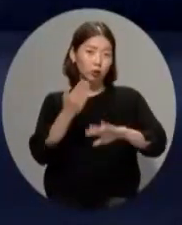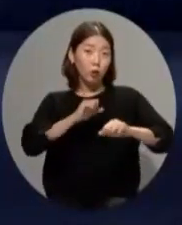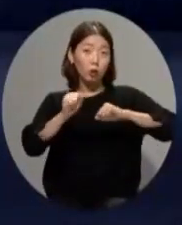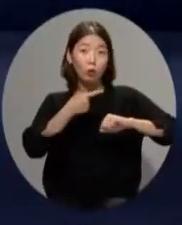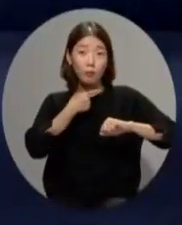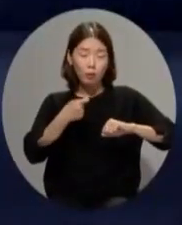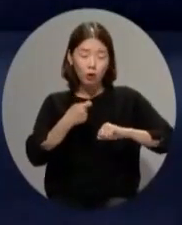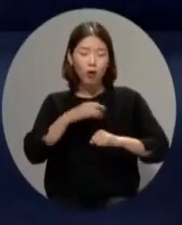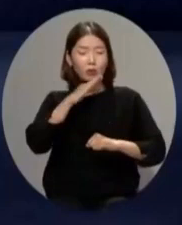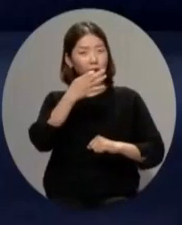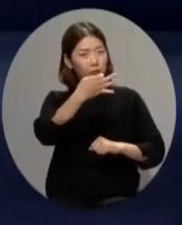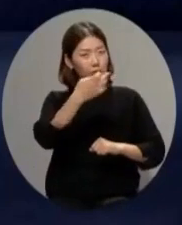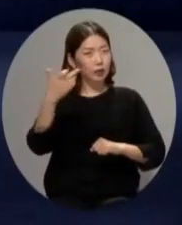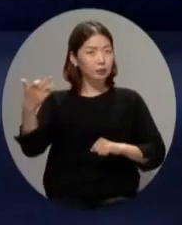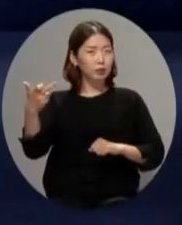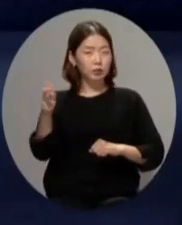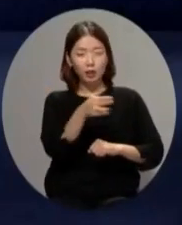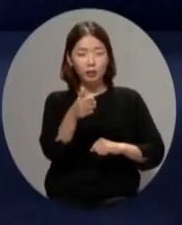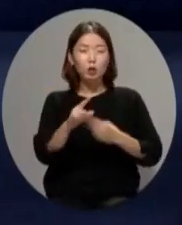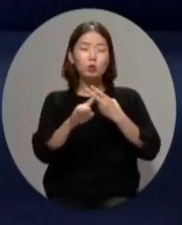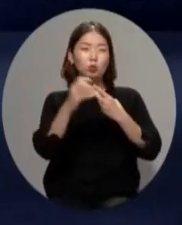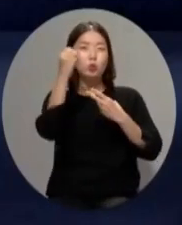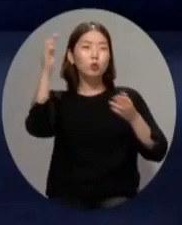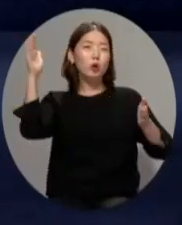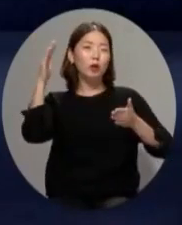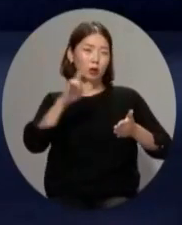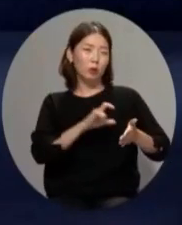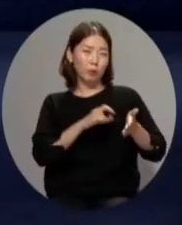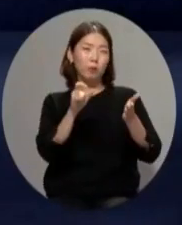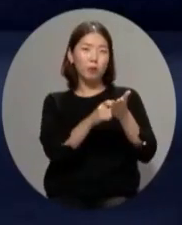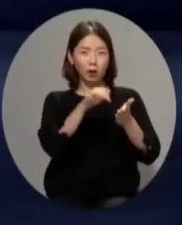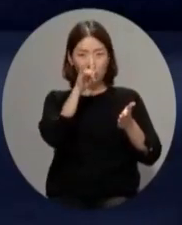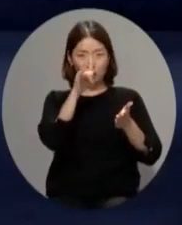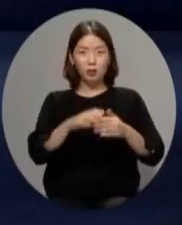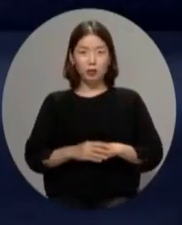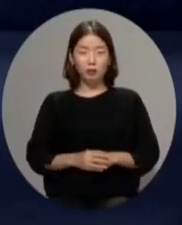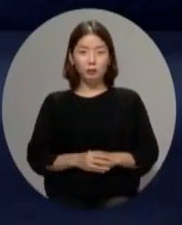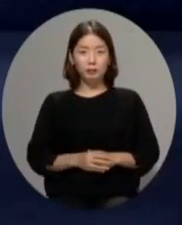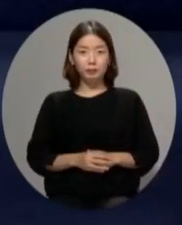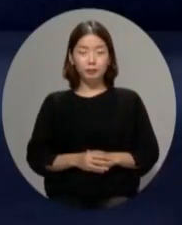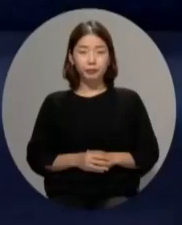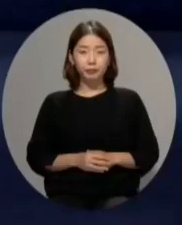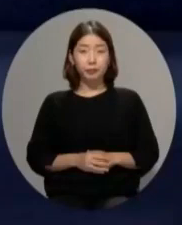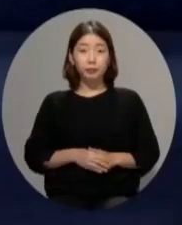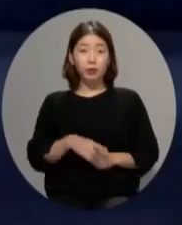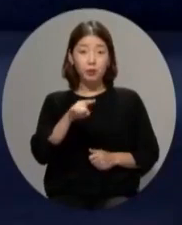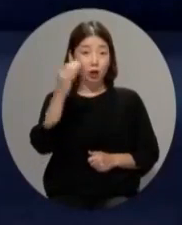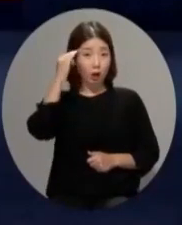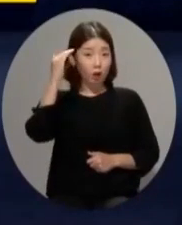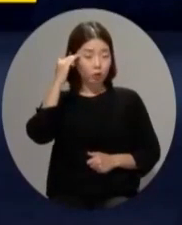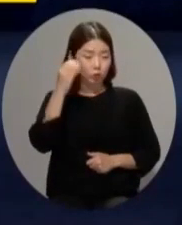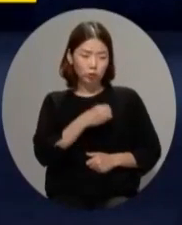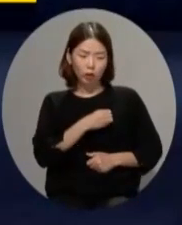활동하고 14세에서 17세인 중고등학생이어야 한다고 세계 스카우트 연맹은 규정하고 있습니다. 그나마 한국